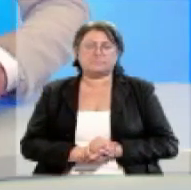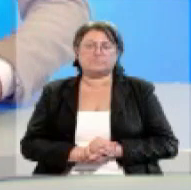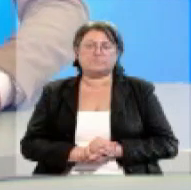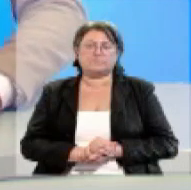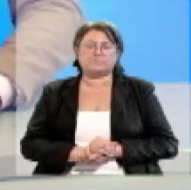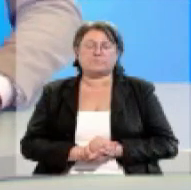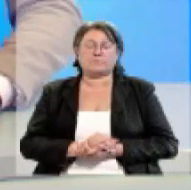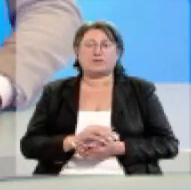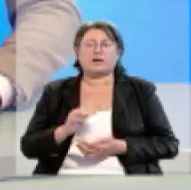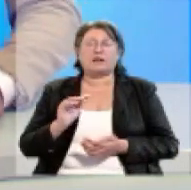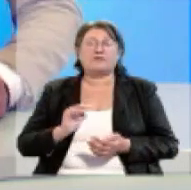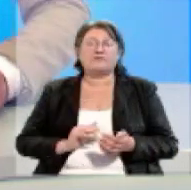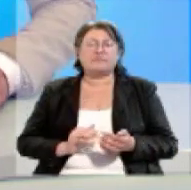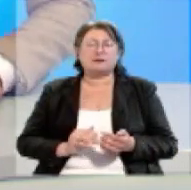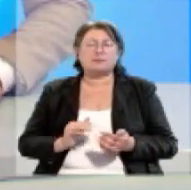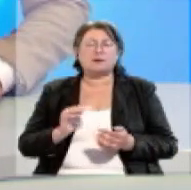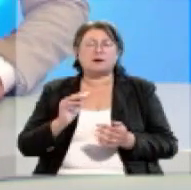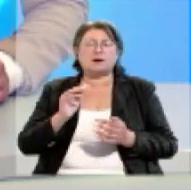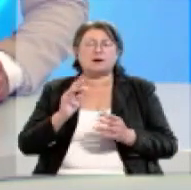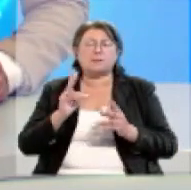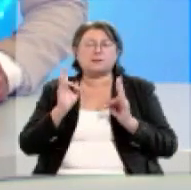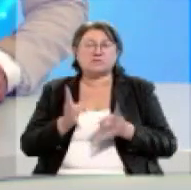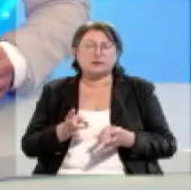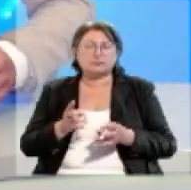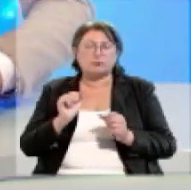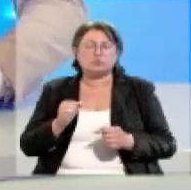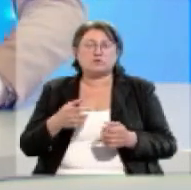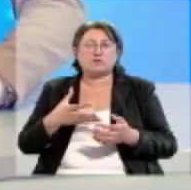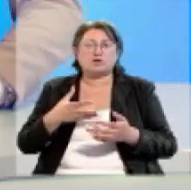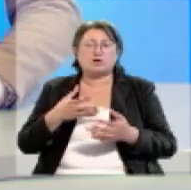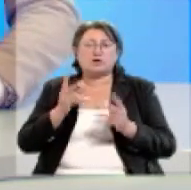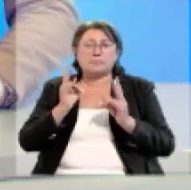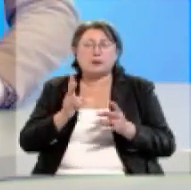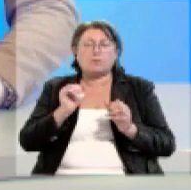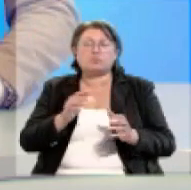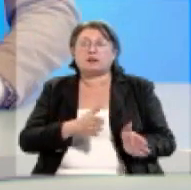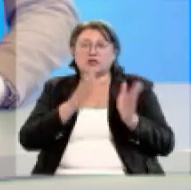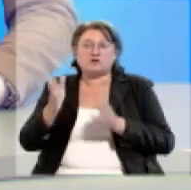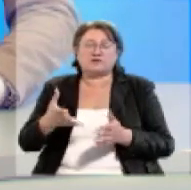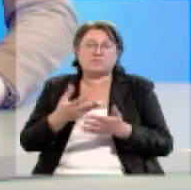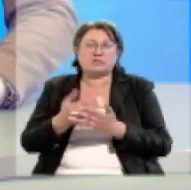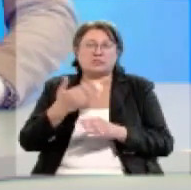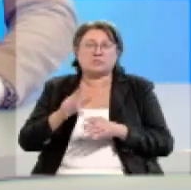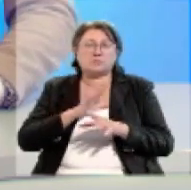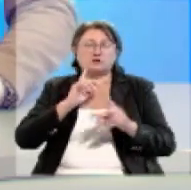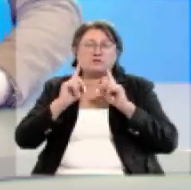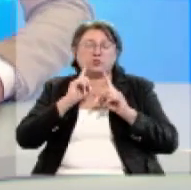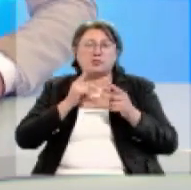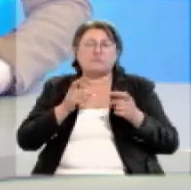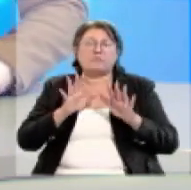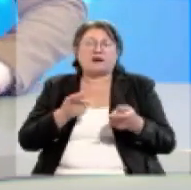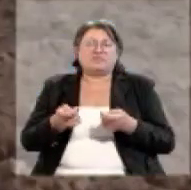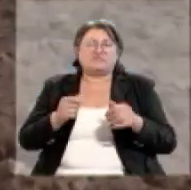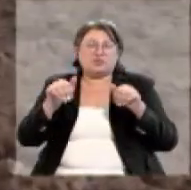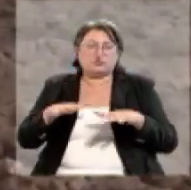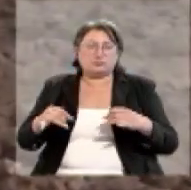Құрғақшылықтан зардап шеккен диқандар несие төлеу мерзімін кейінге шегере алады. Үкіметте өткен жедел кеңесте осындай шешім қабылданды.